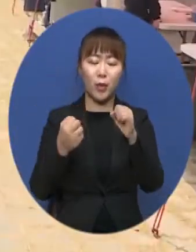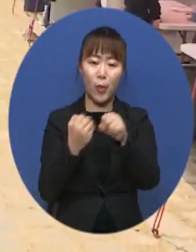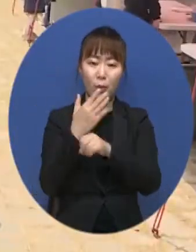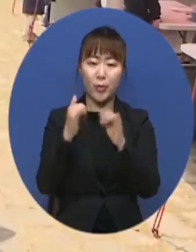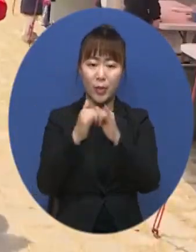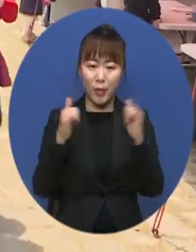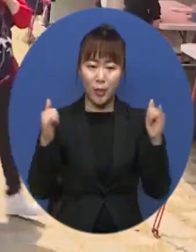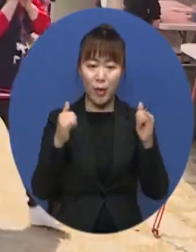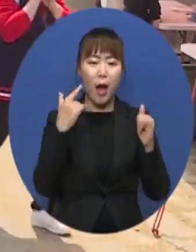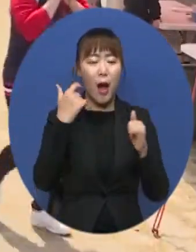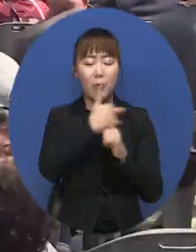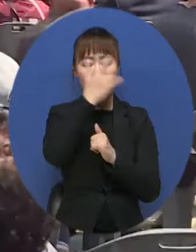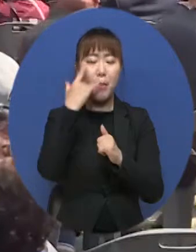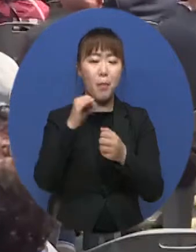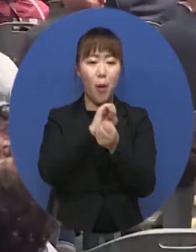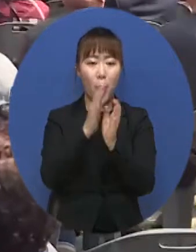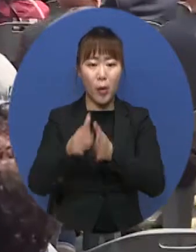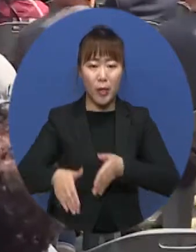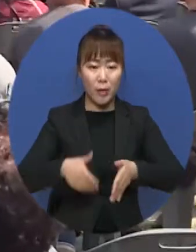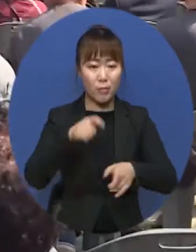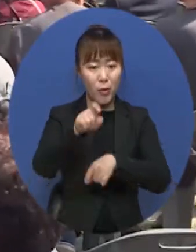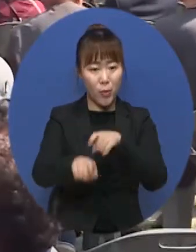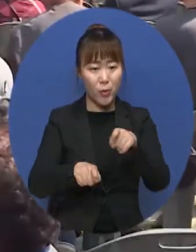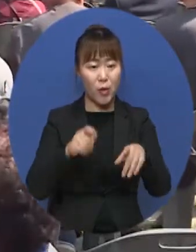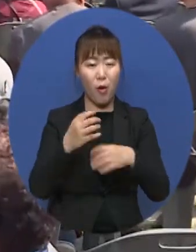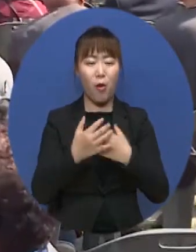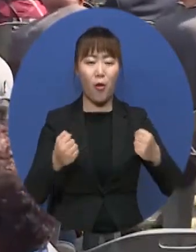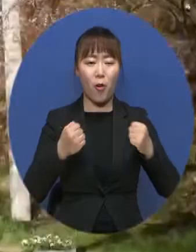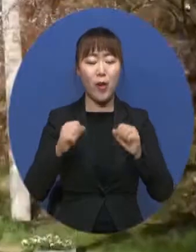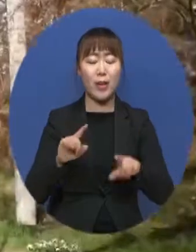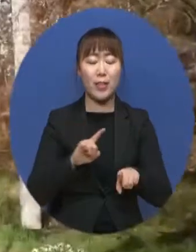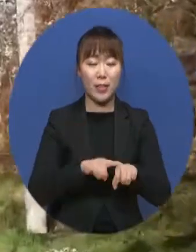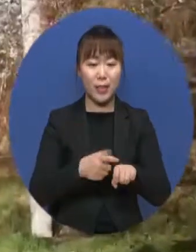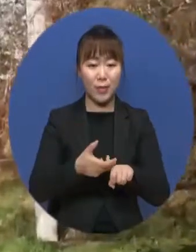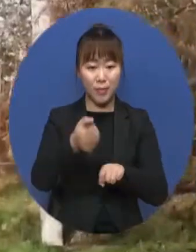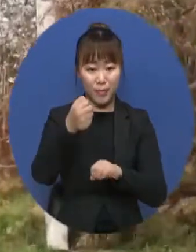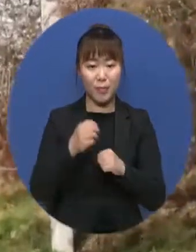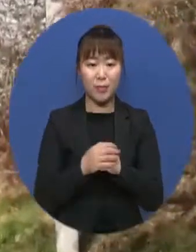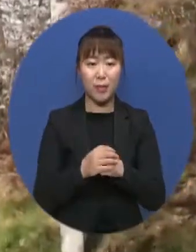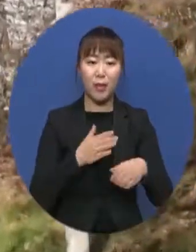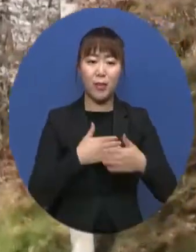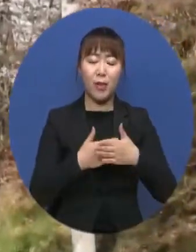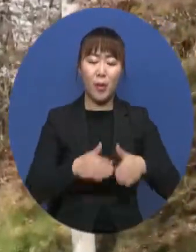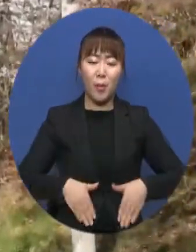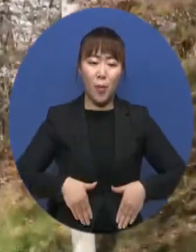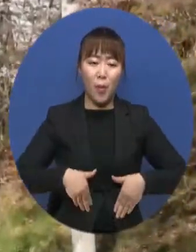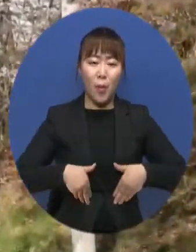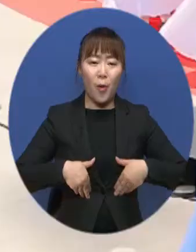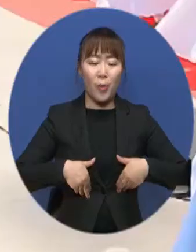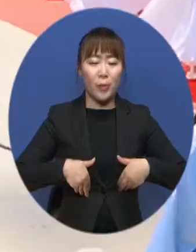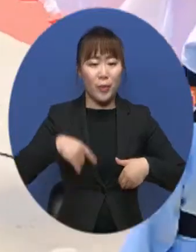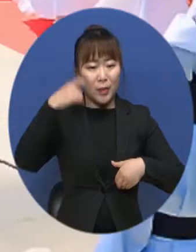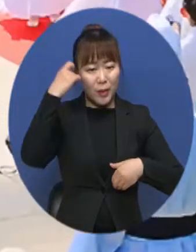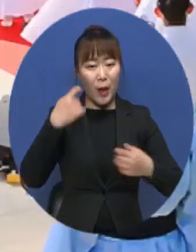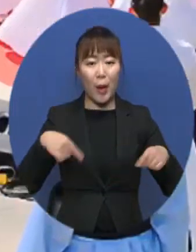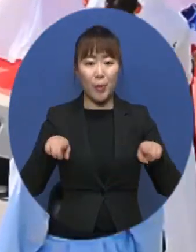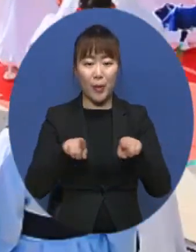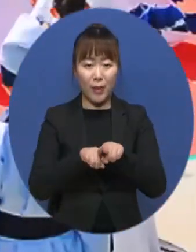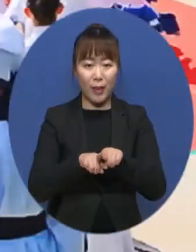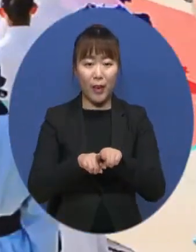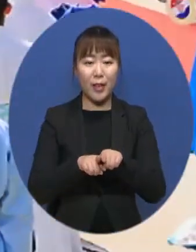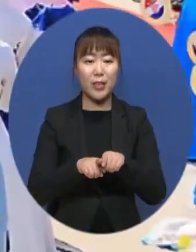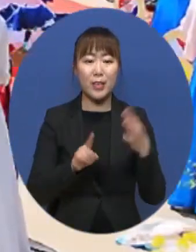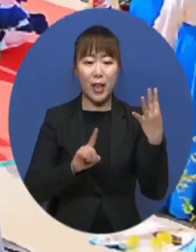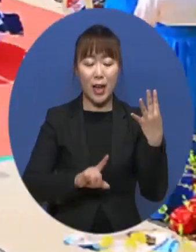핀 벚꽃길을 걸으며 모처럼 건강한 시간을 가졌습니다. 설레는 봄 기운을 따라 꽃 소식이 들려오면서 지난